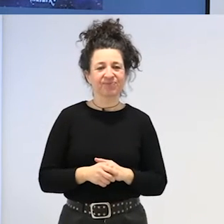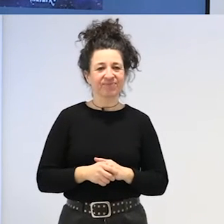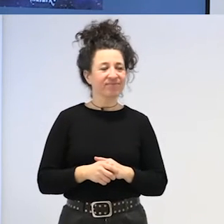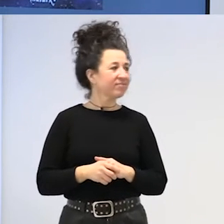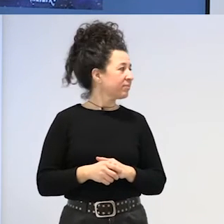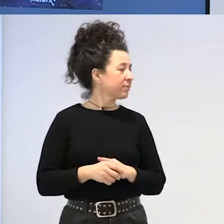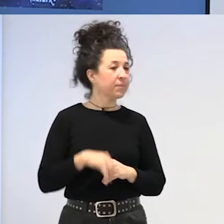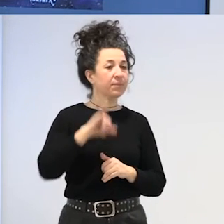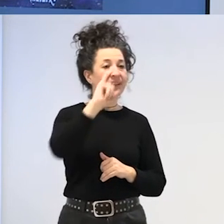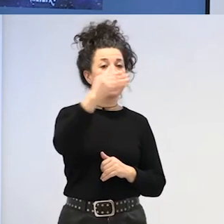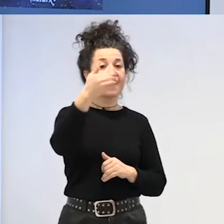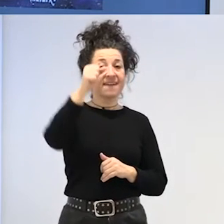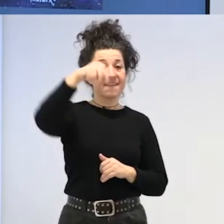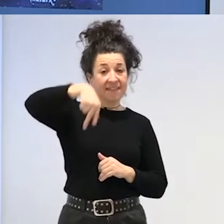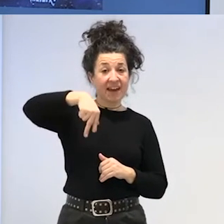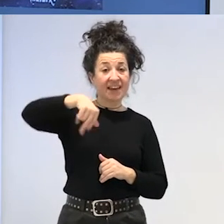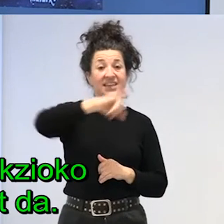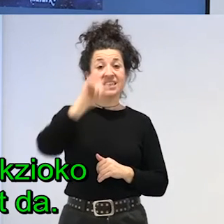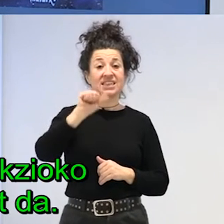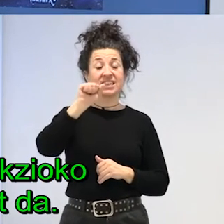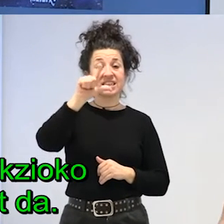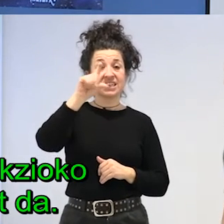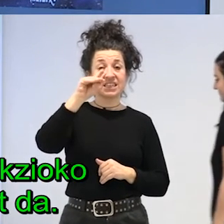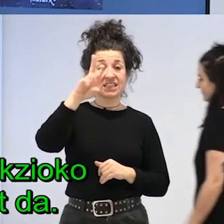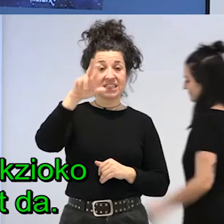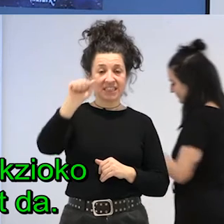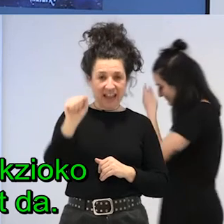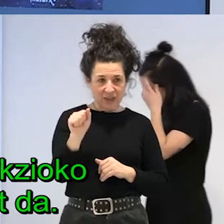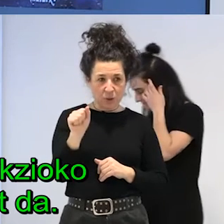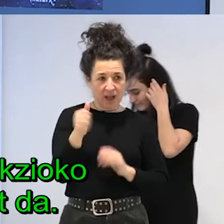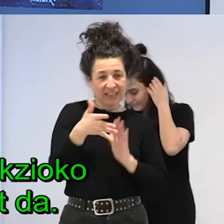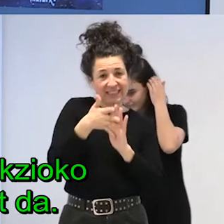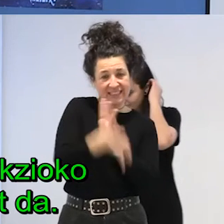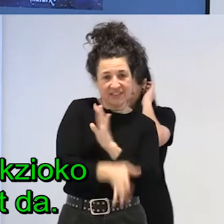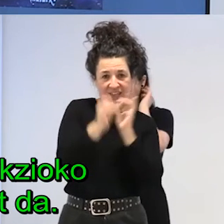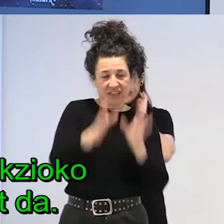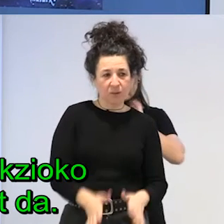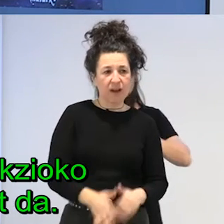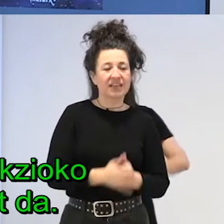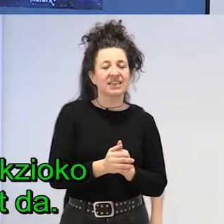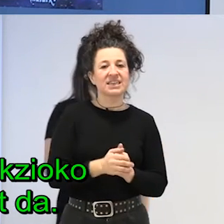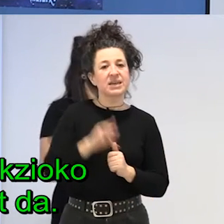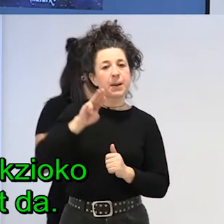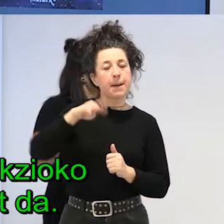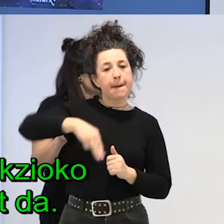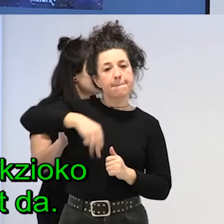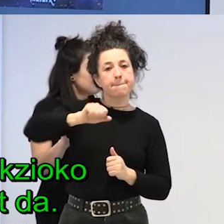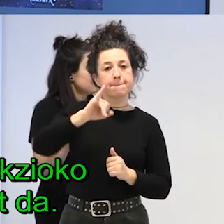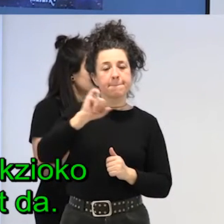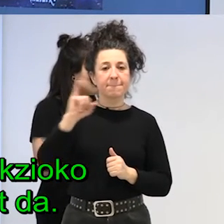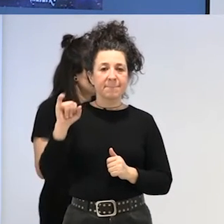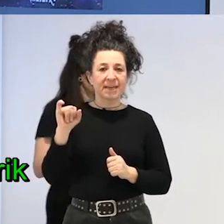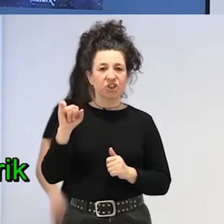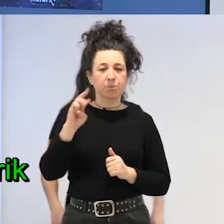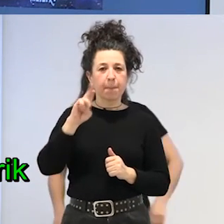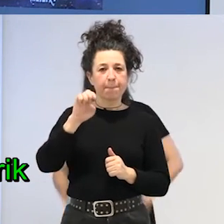handagoen Iban Salduak definitu duen bezala, Maili Pelot euskarazko zientzia fikzio idazle espezializatuen arteko